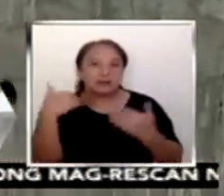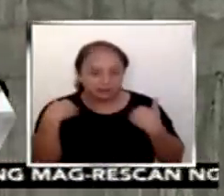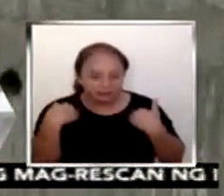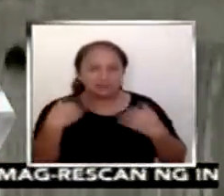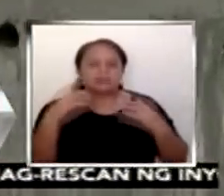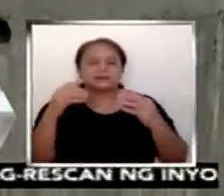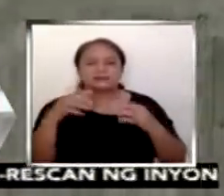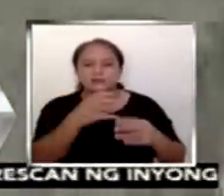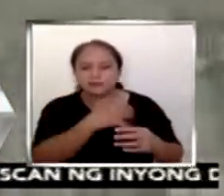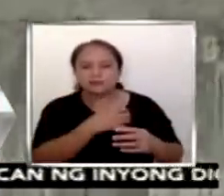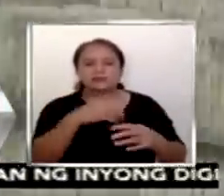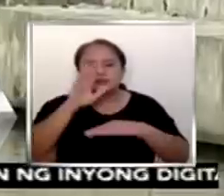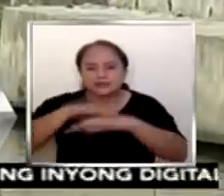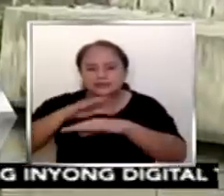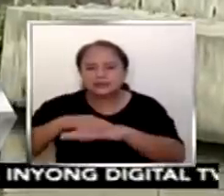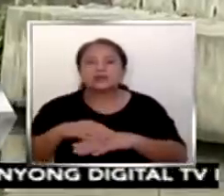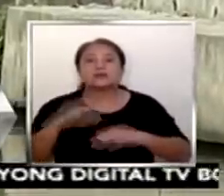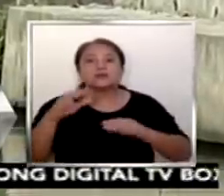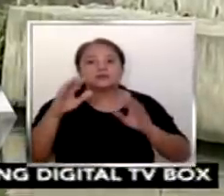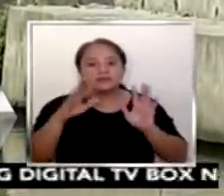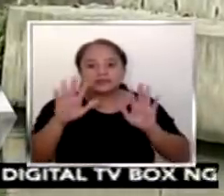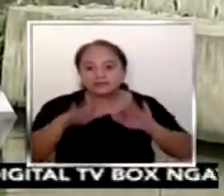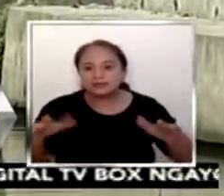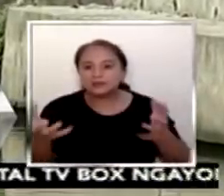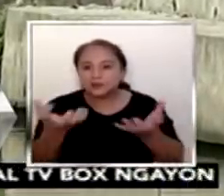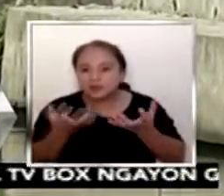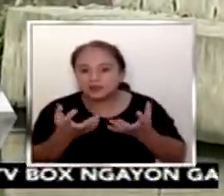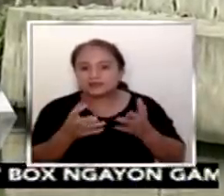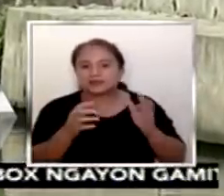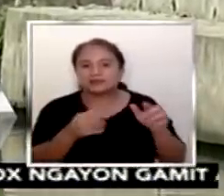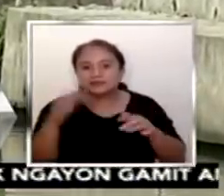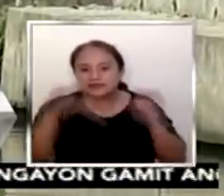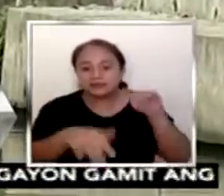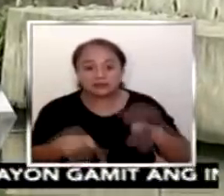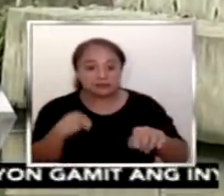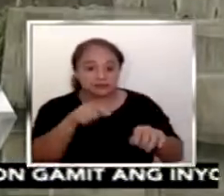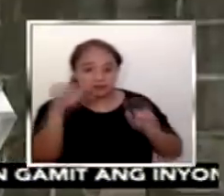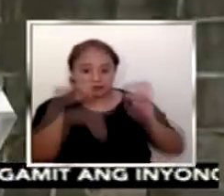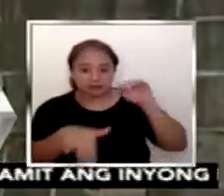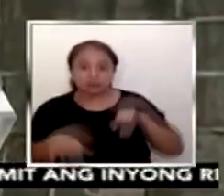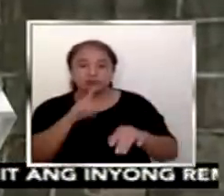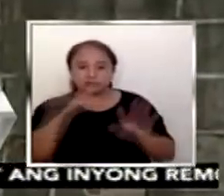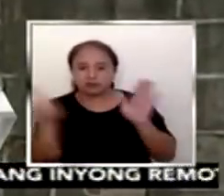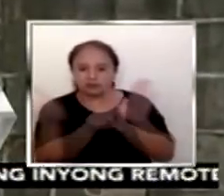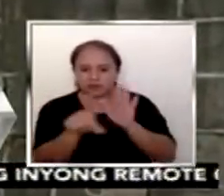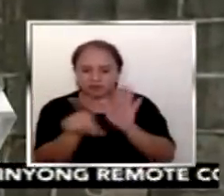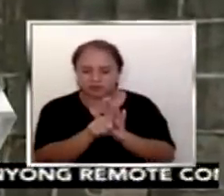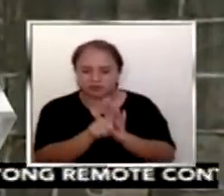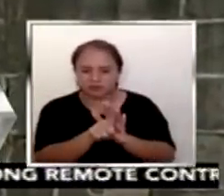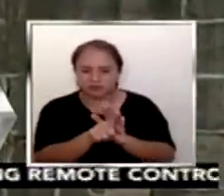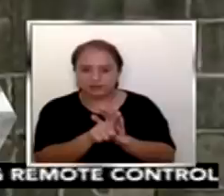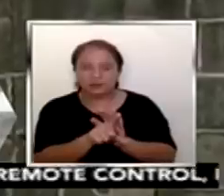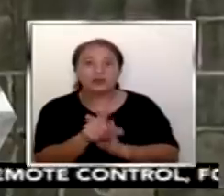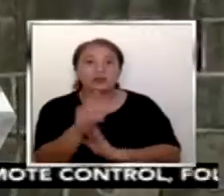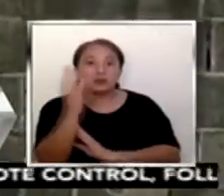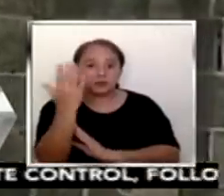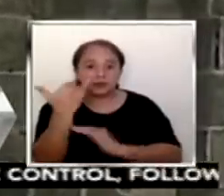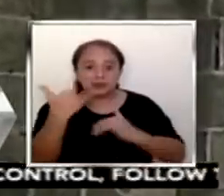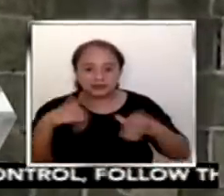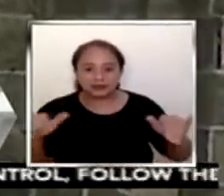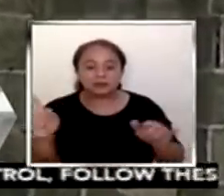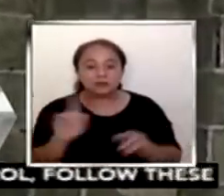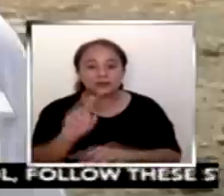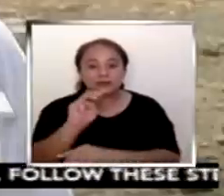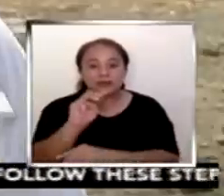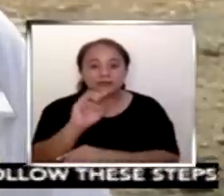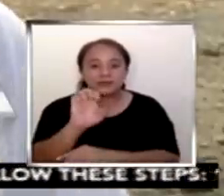nagbabalak maligo sa ilog. Ang ganitong aktibidad, mahigpit pa rin ipinagbabawal, lalo pat na sa ilalim pa sila ng modified